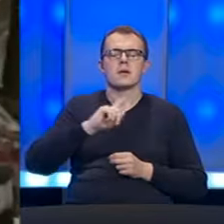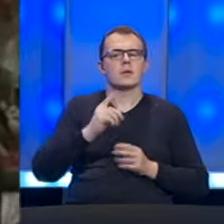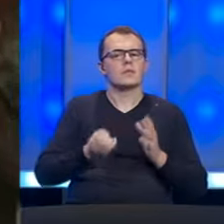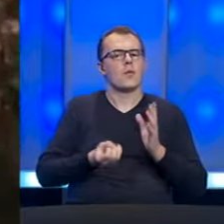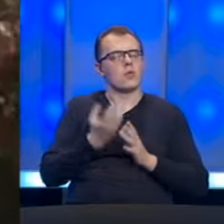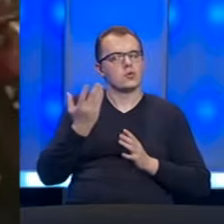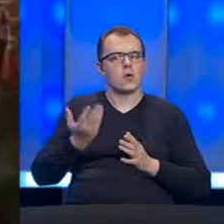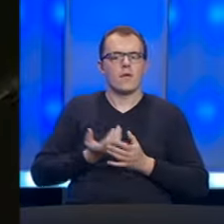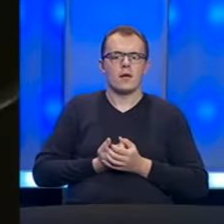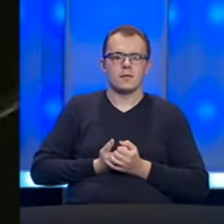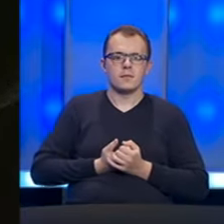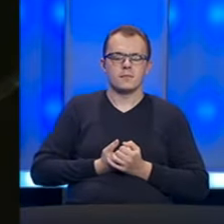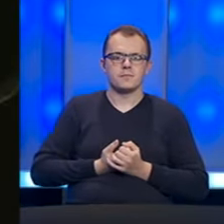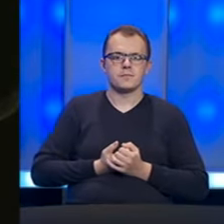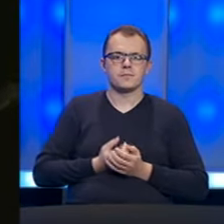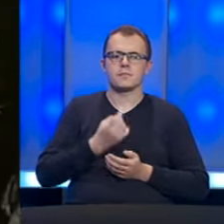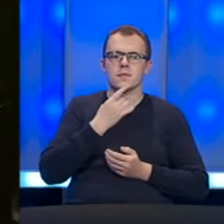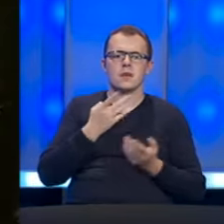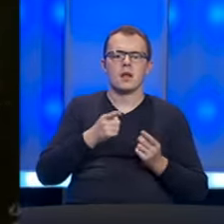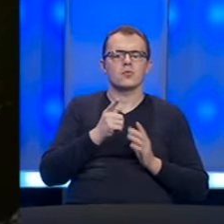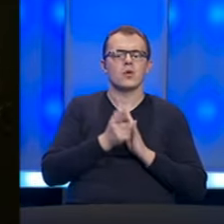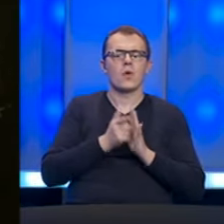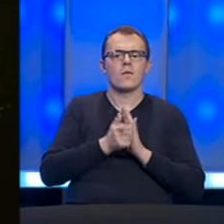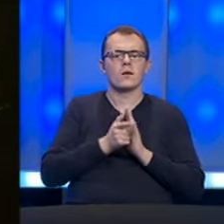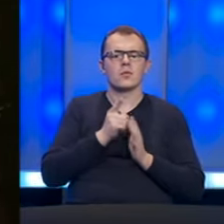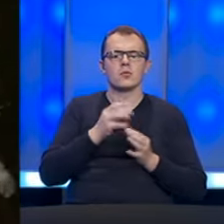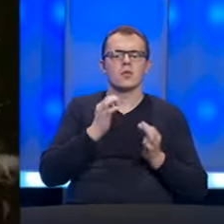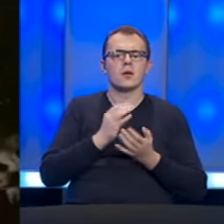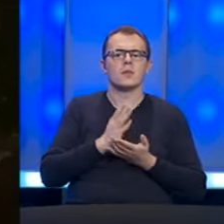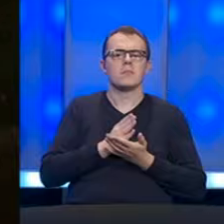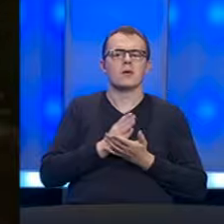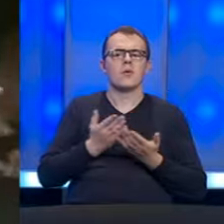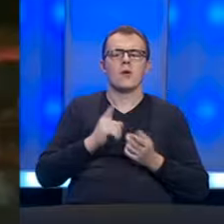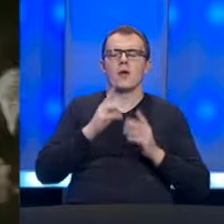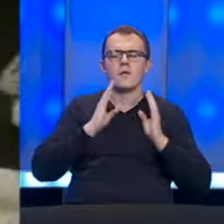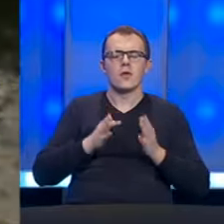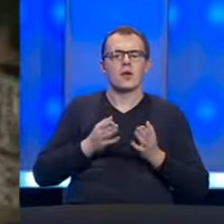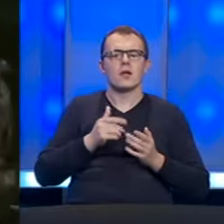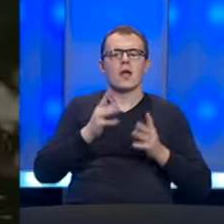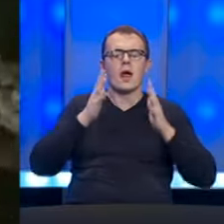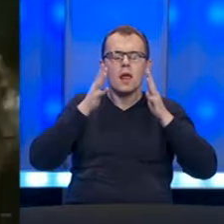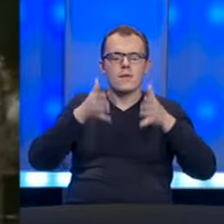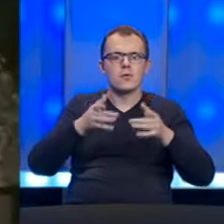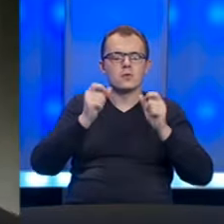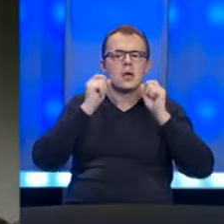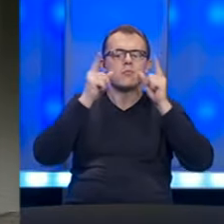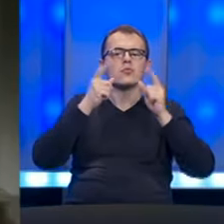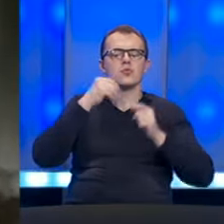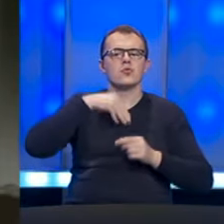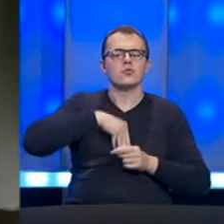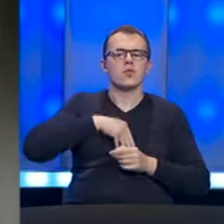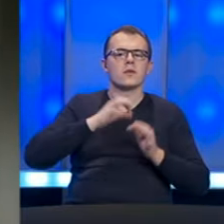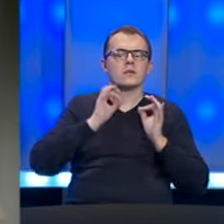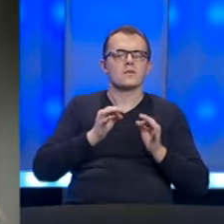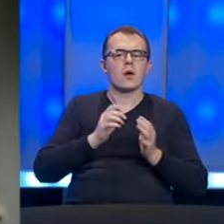prouzrokovali. Tada u toa doba to je nešto bilo nevjerovatno, jer naivnost se budi u čovjeku svakog